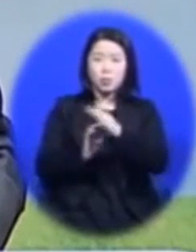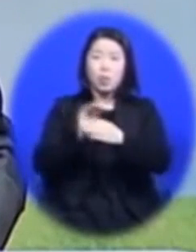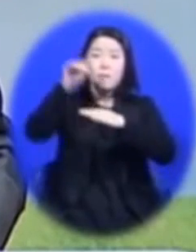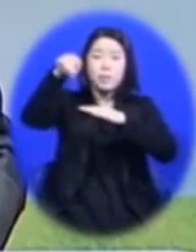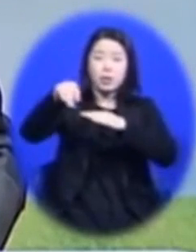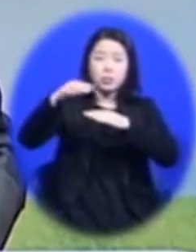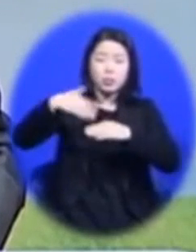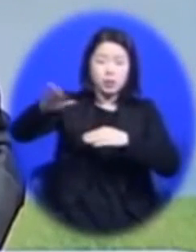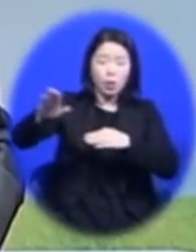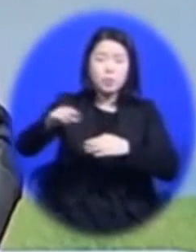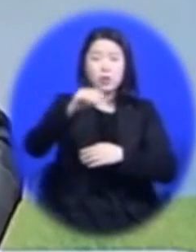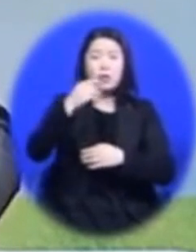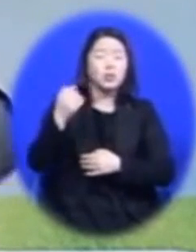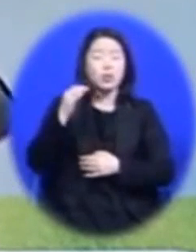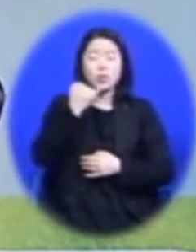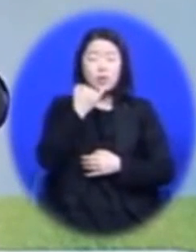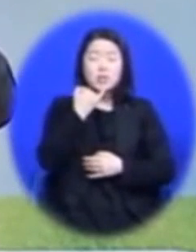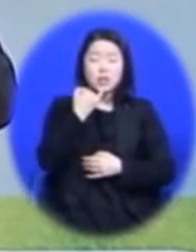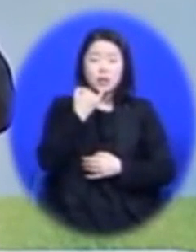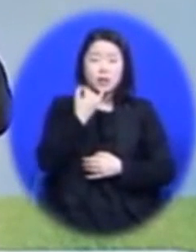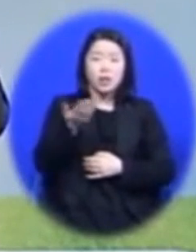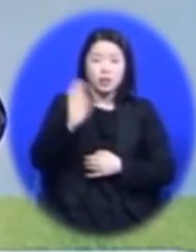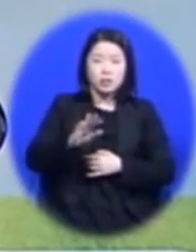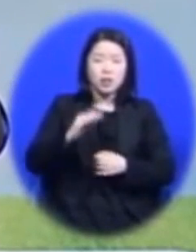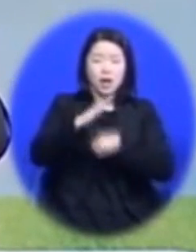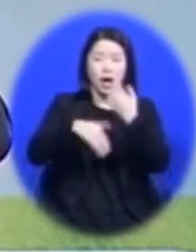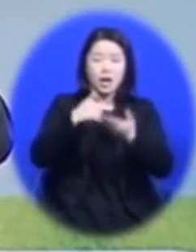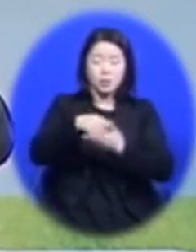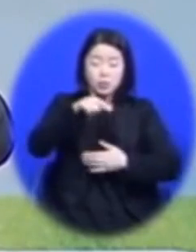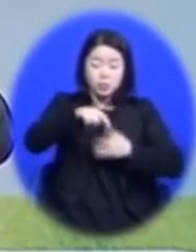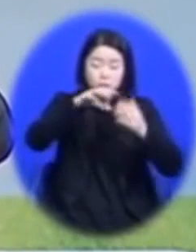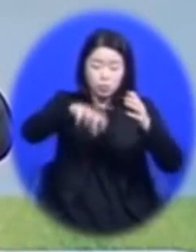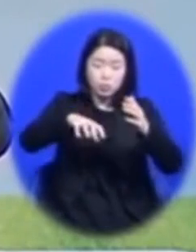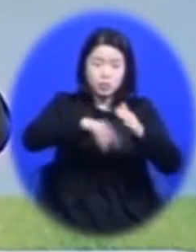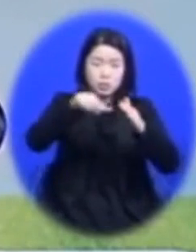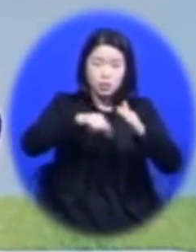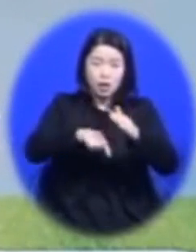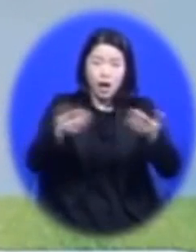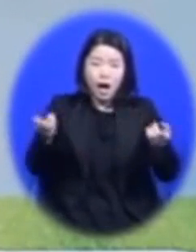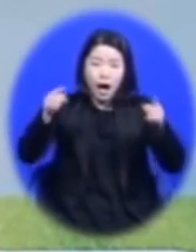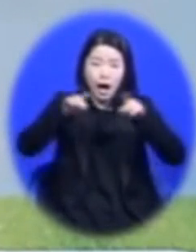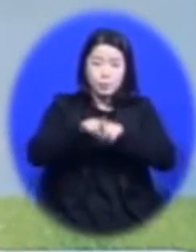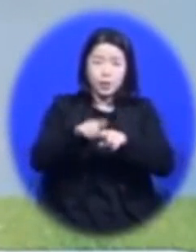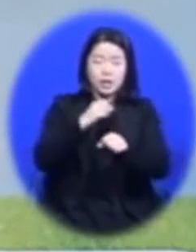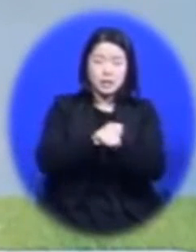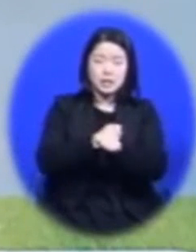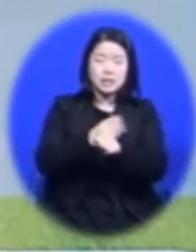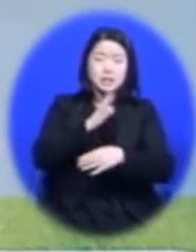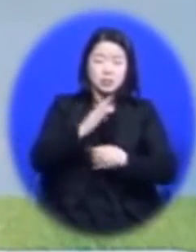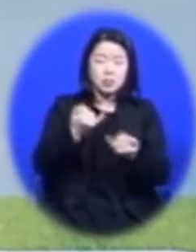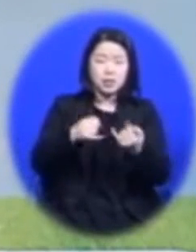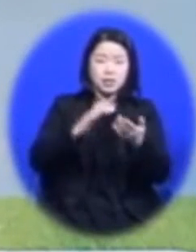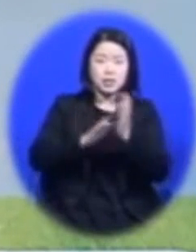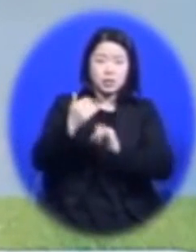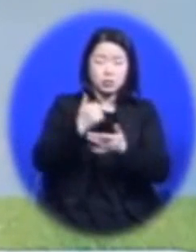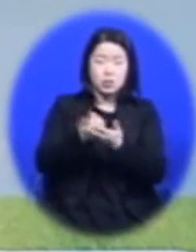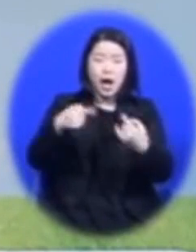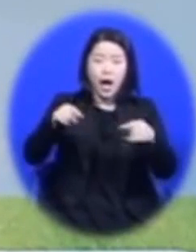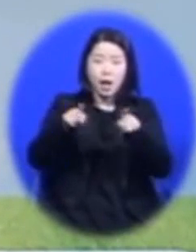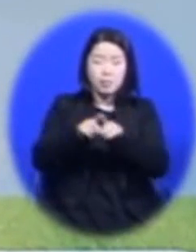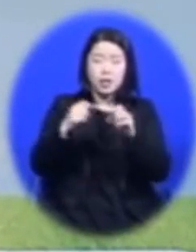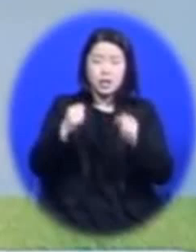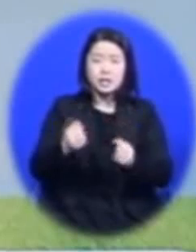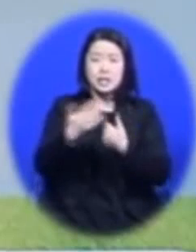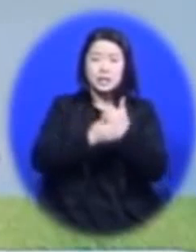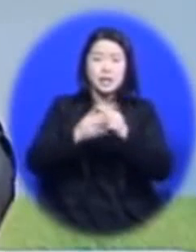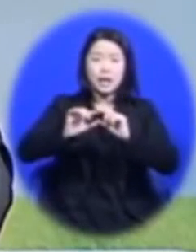거예요. 하나님이 그곳에서 함께 하시는, 정말 예수님이 늘 같이 계시는 그런 은혜가